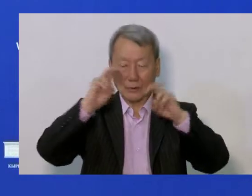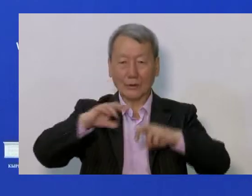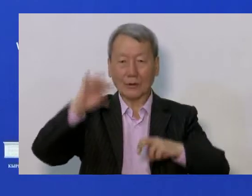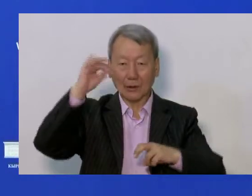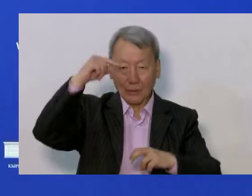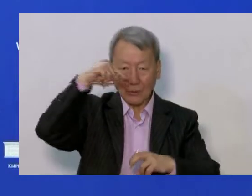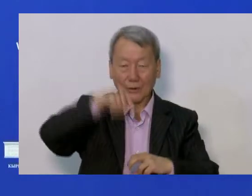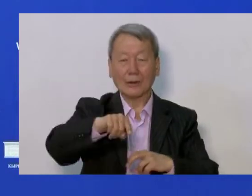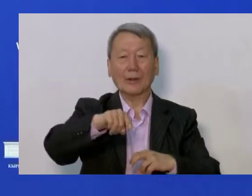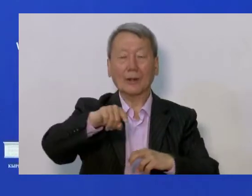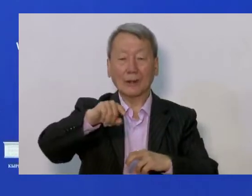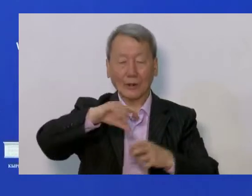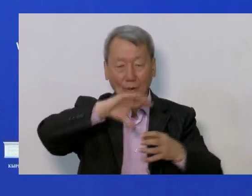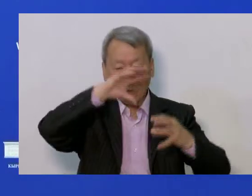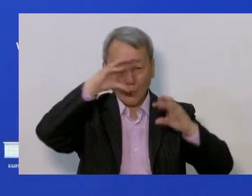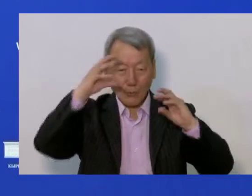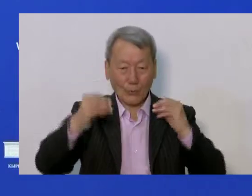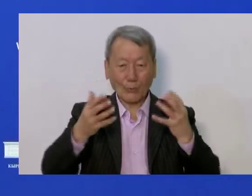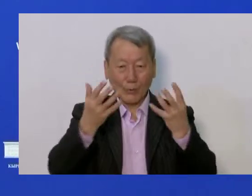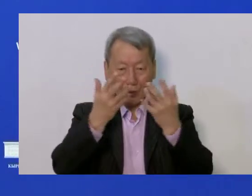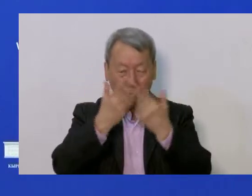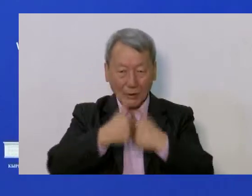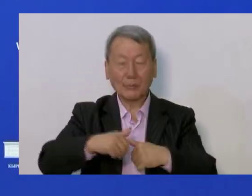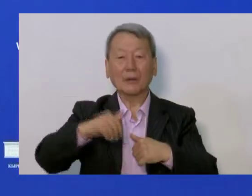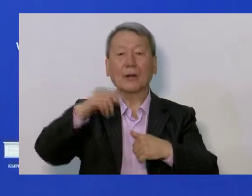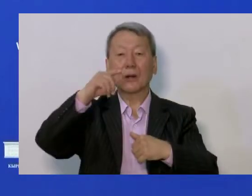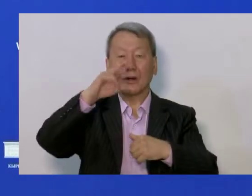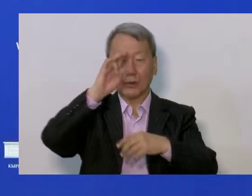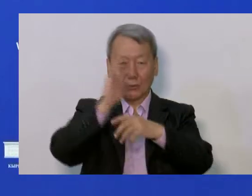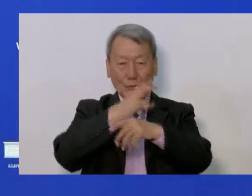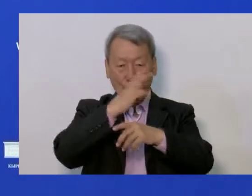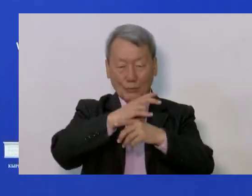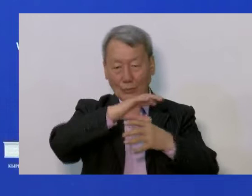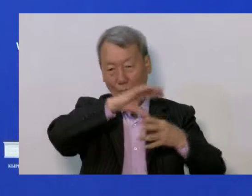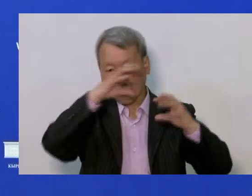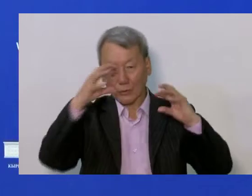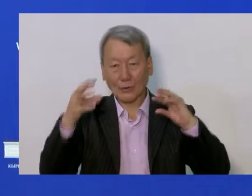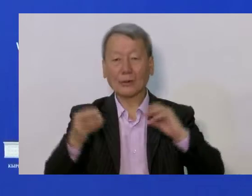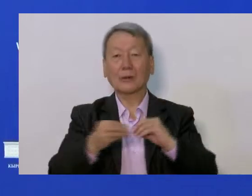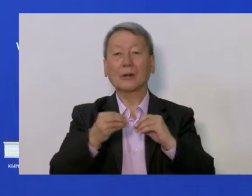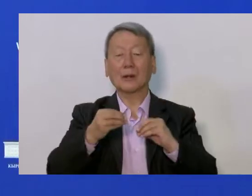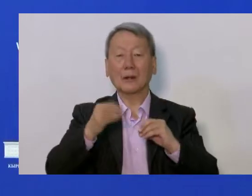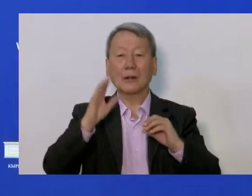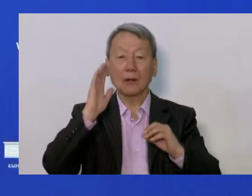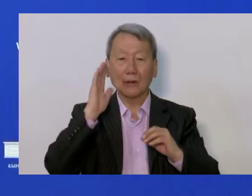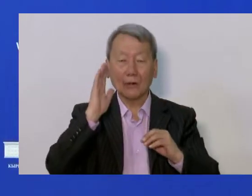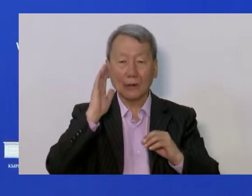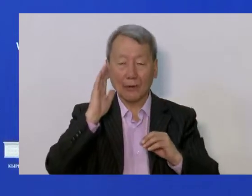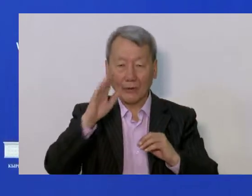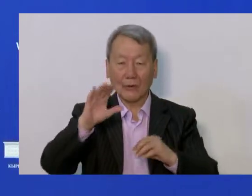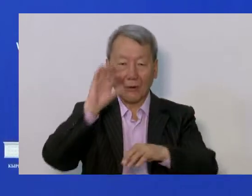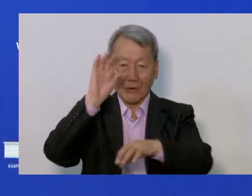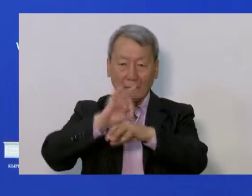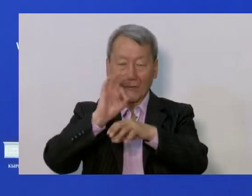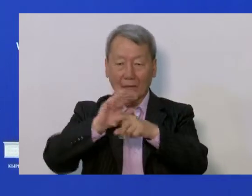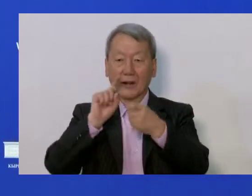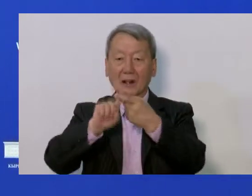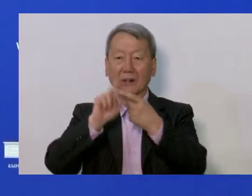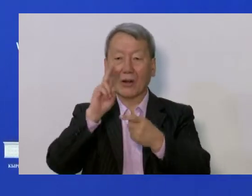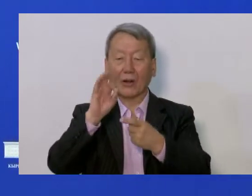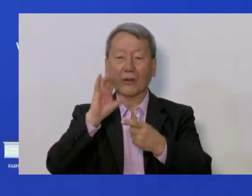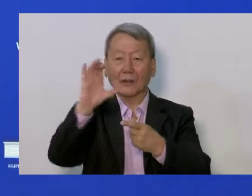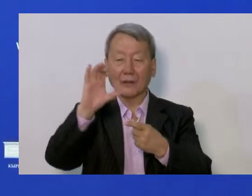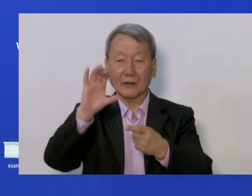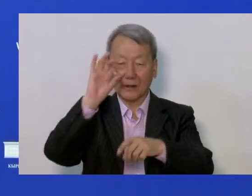Ошонун ичинен, ошонун жыйынтыгында өткөн сутка ичинде жалпысынан ушу COVID-19